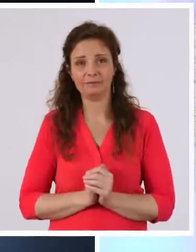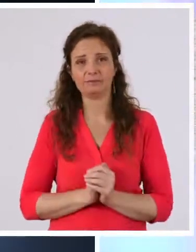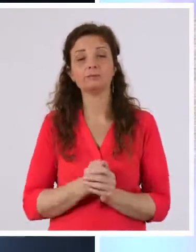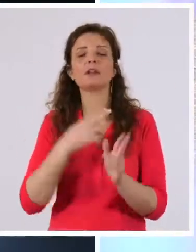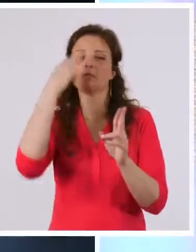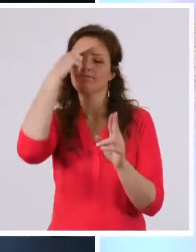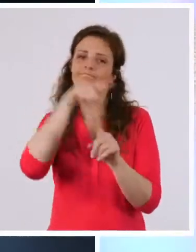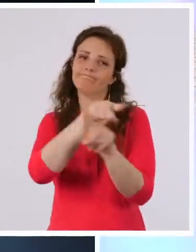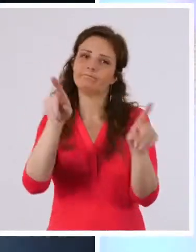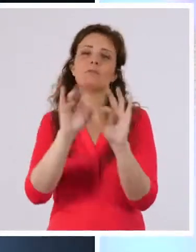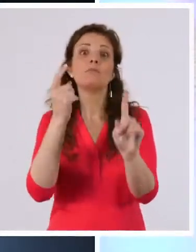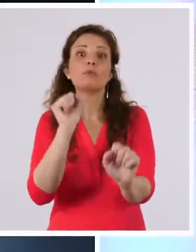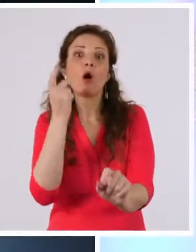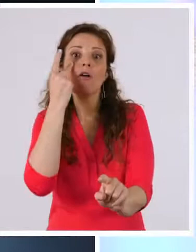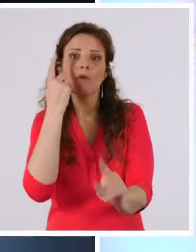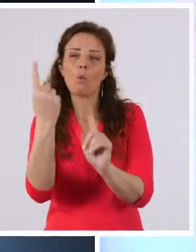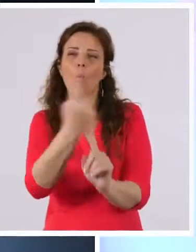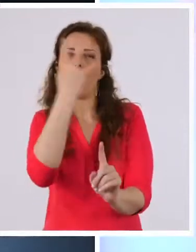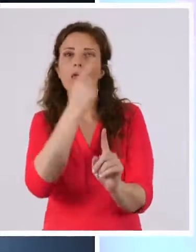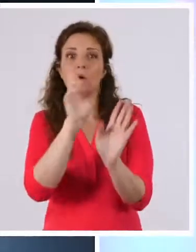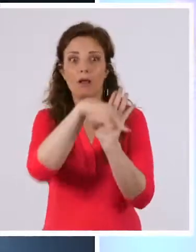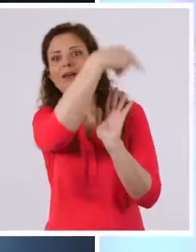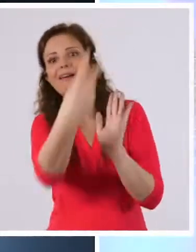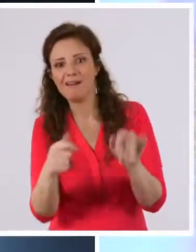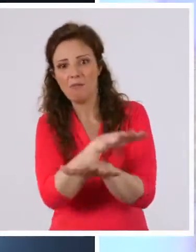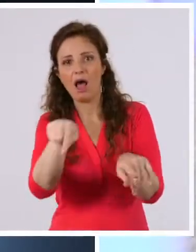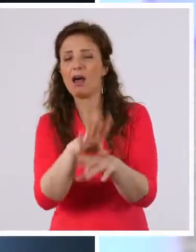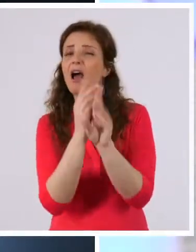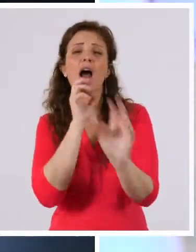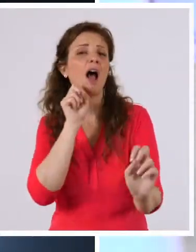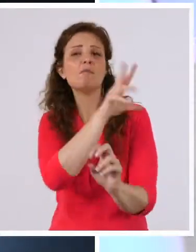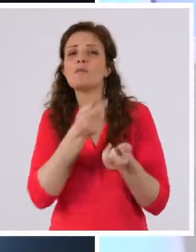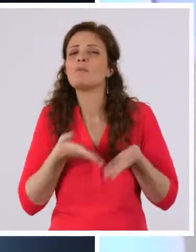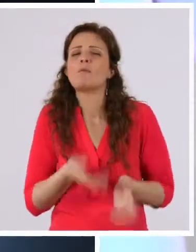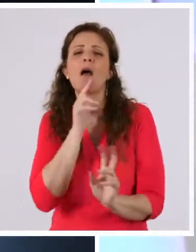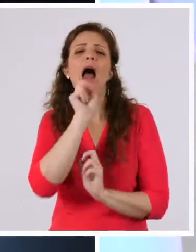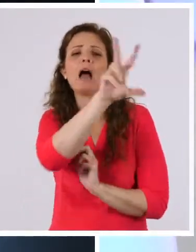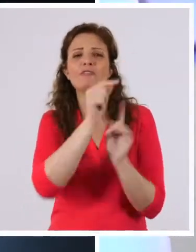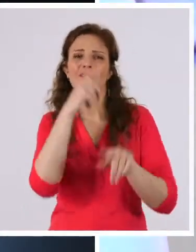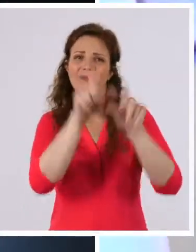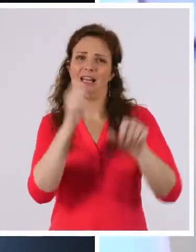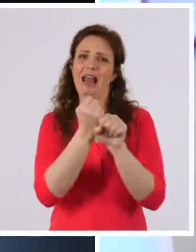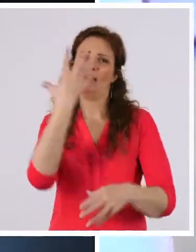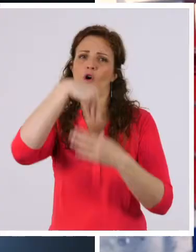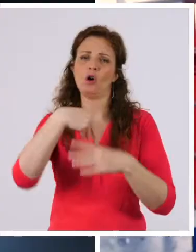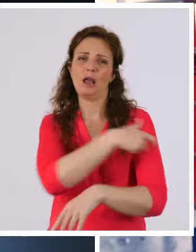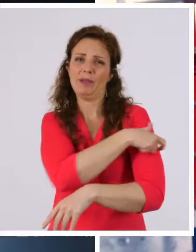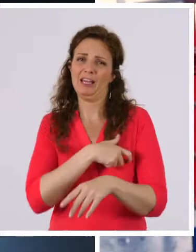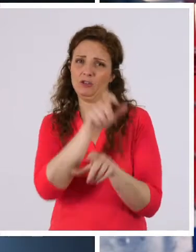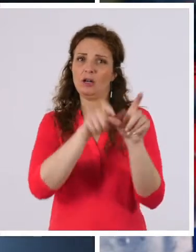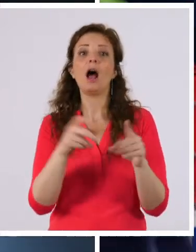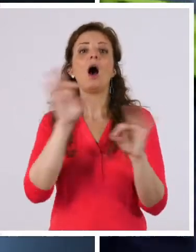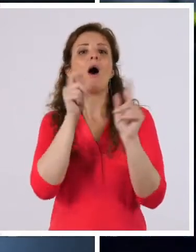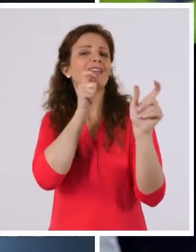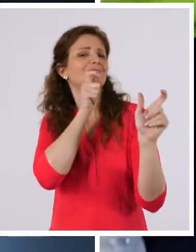Ricordiamo che se scorgete una persona cadere in mare, dovrete immediatamente avvertire il personale di bordo o lanciare il